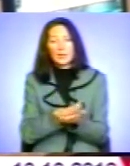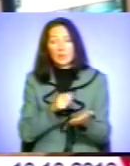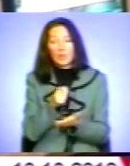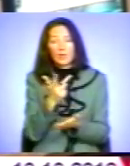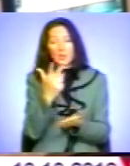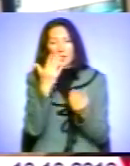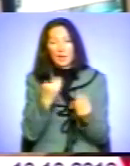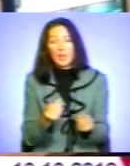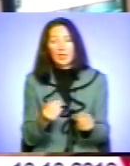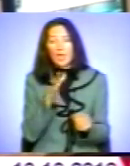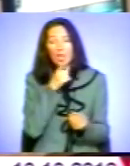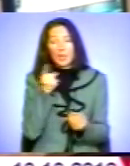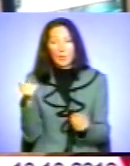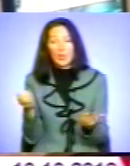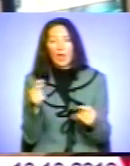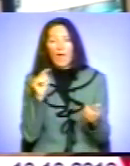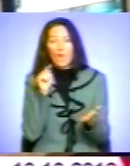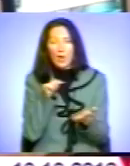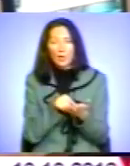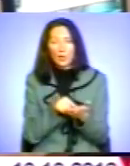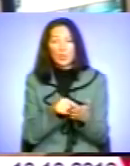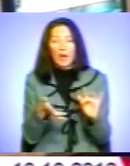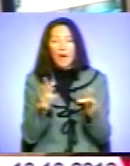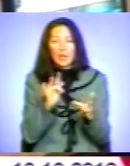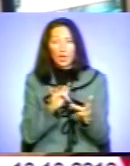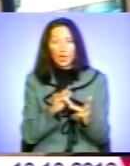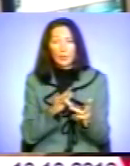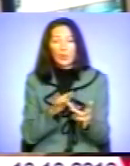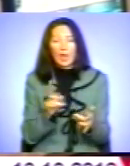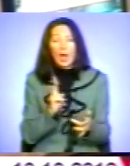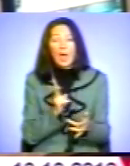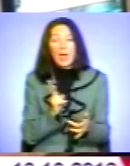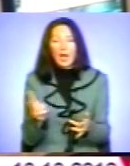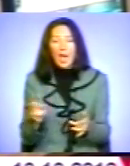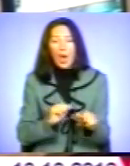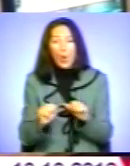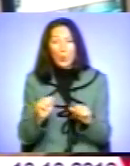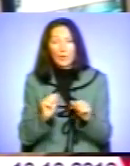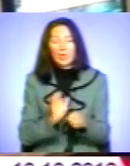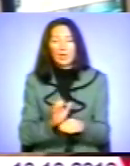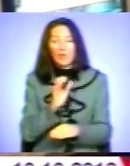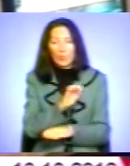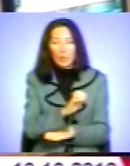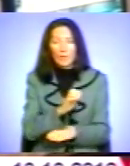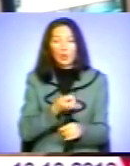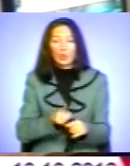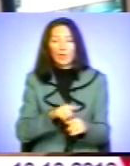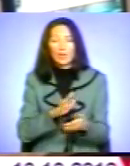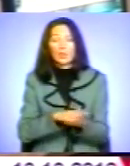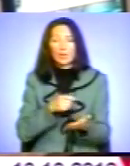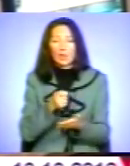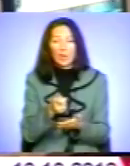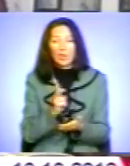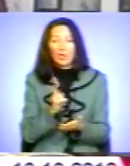термін, де вказується в електронному варіанті заявнику, в яке управління надіслане дане звернення і в який термін буде